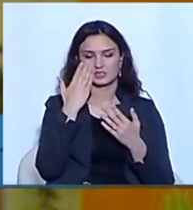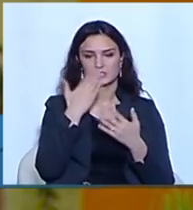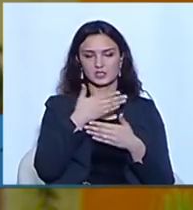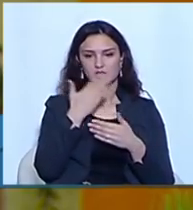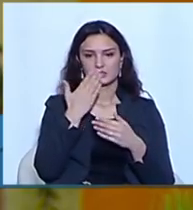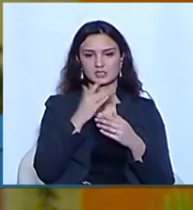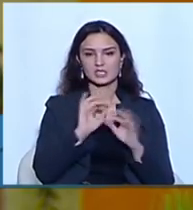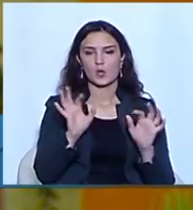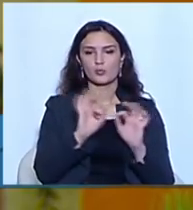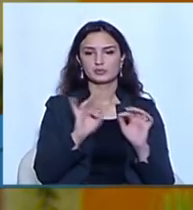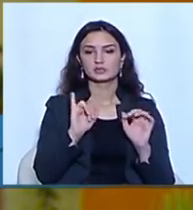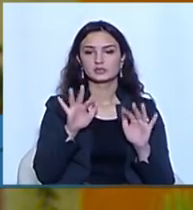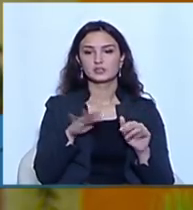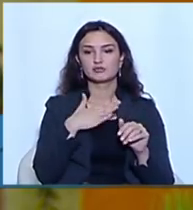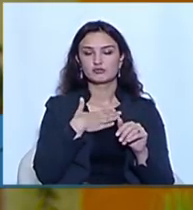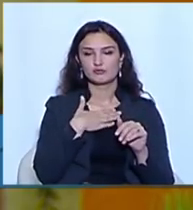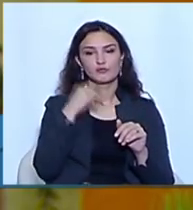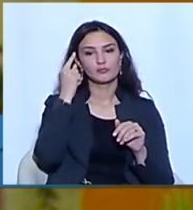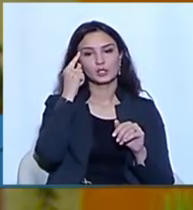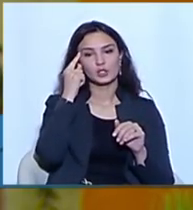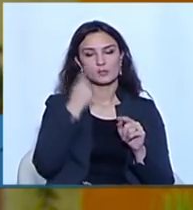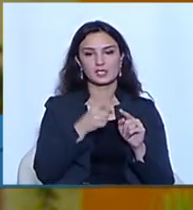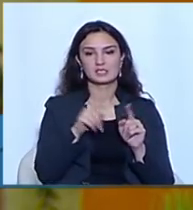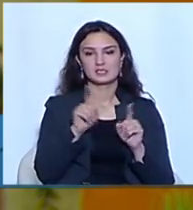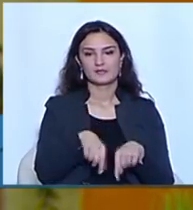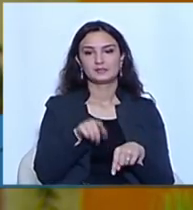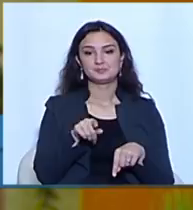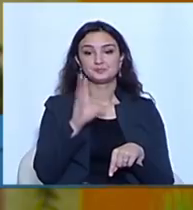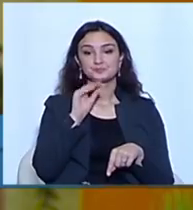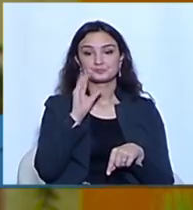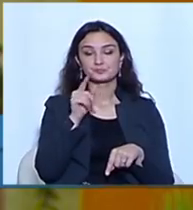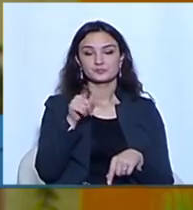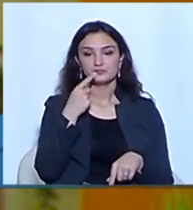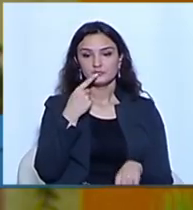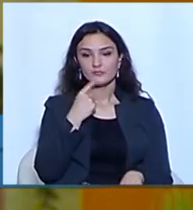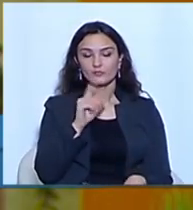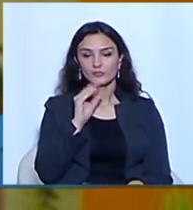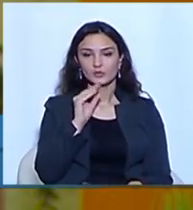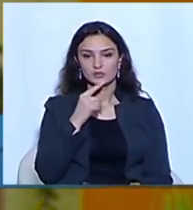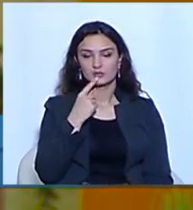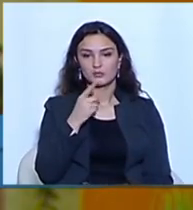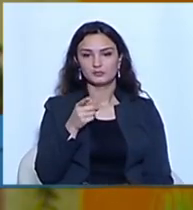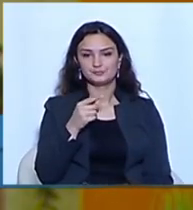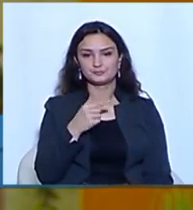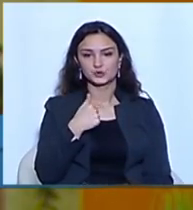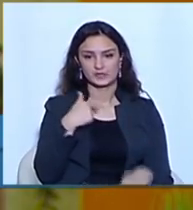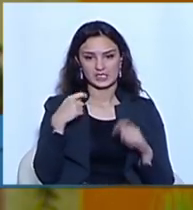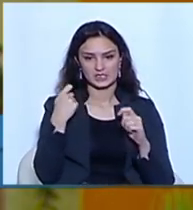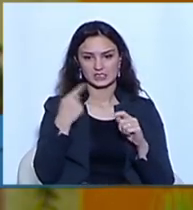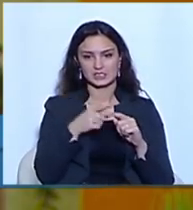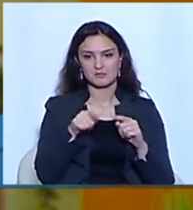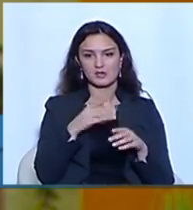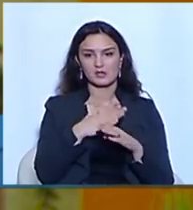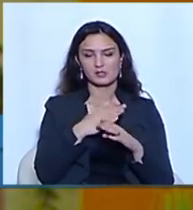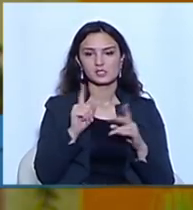საუბარი, სადაც ჩვენ საჯაროდ ვფიქრობთ ასევე. და როდესაც თქვენ ბრძანებდით, რა კი ჩვენი გადაცემა